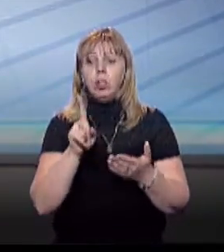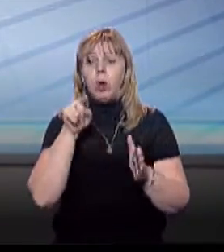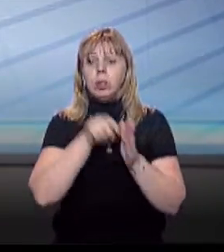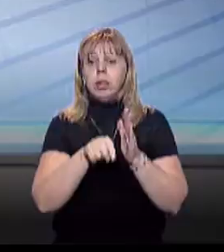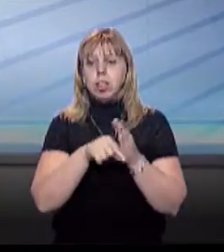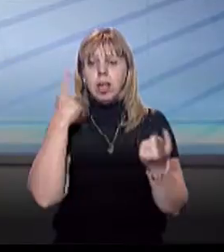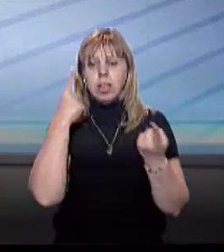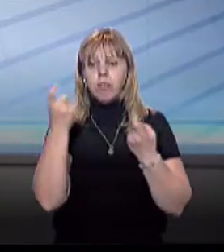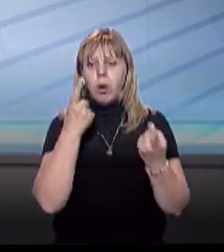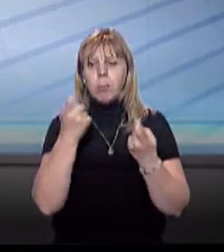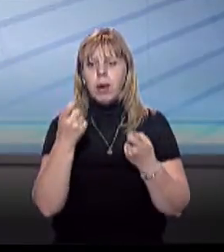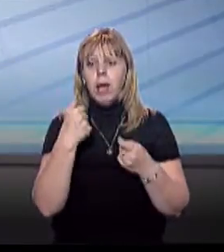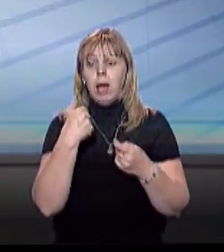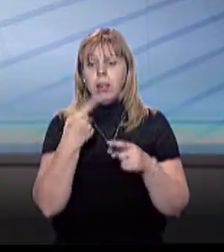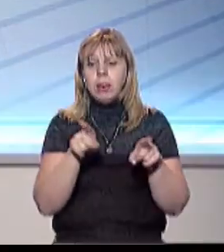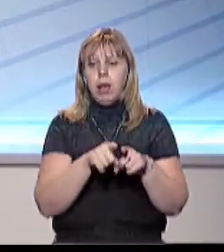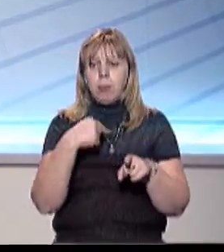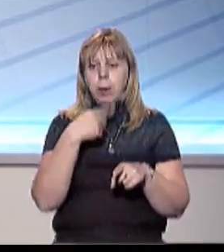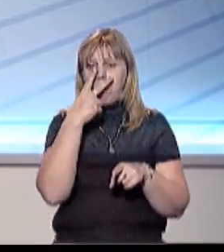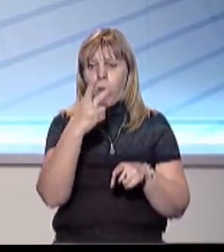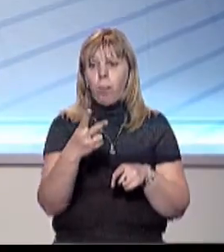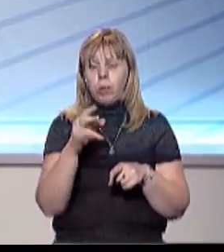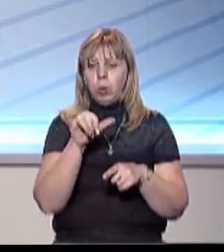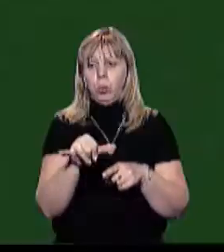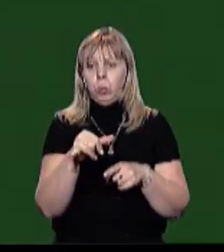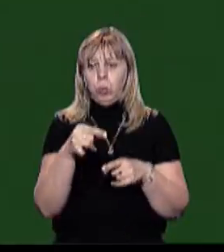означає інформація, так, яку ми зараз